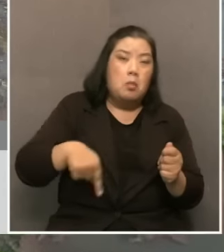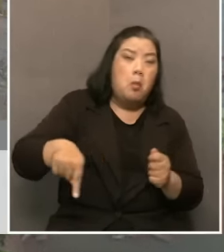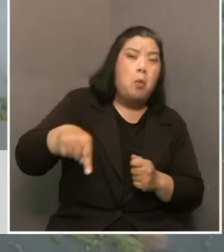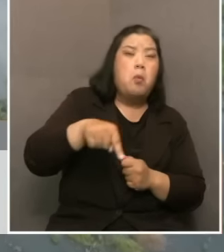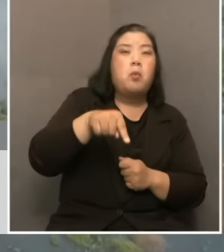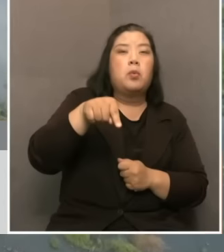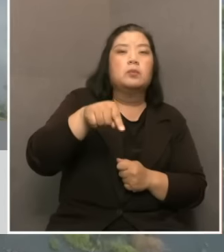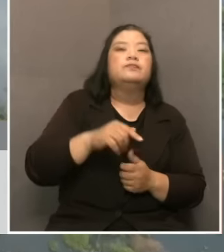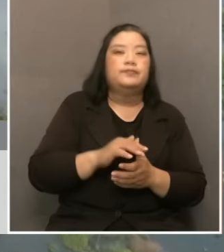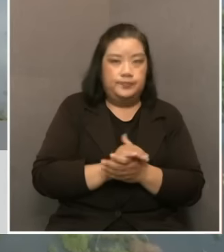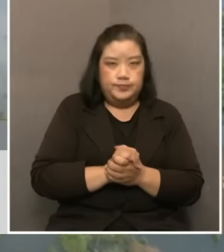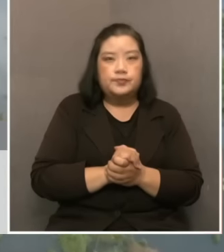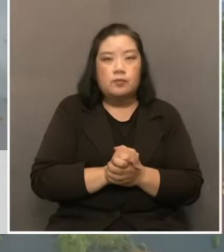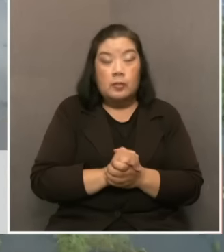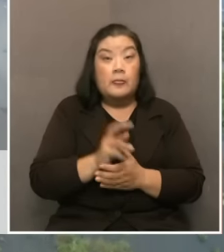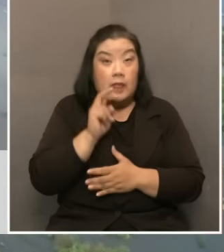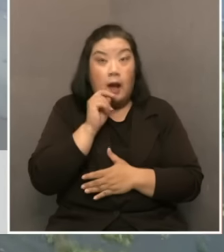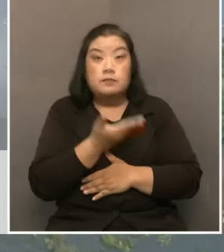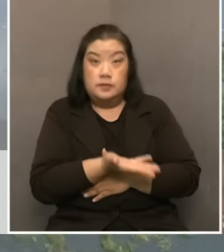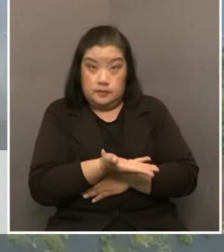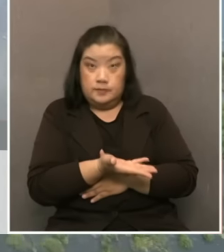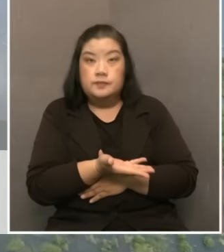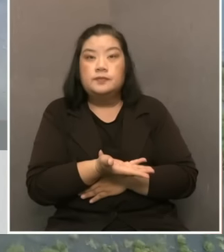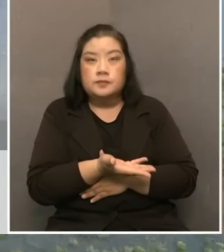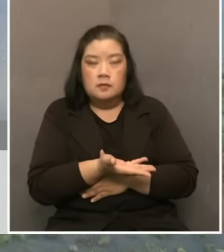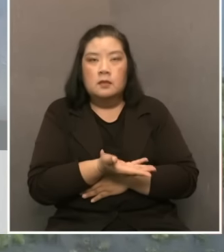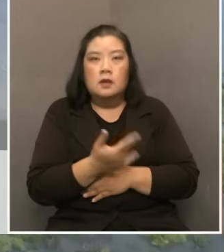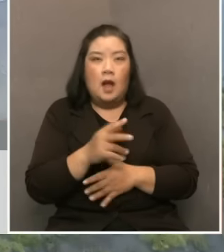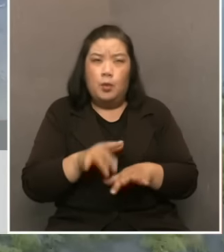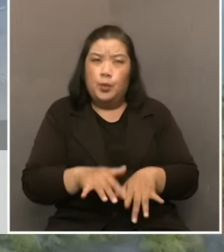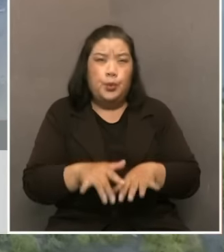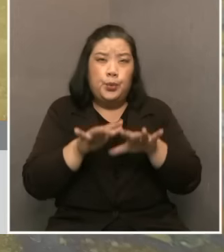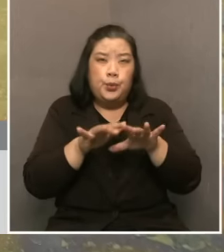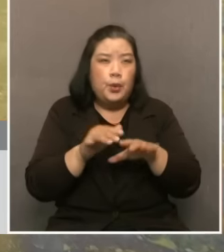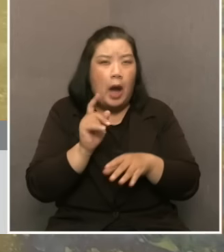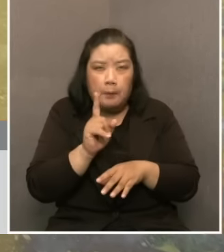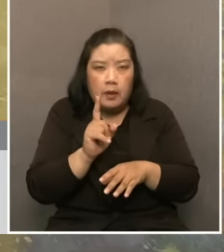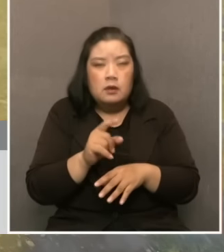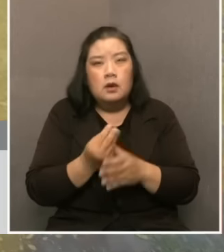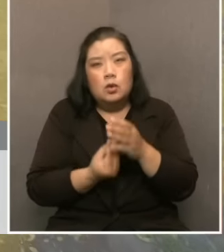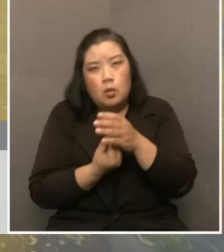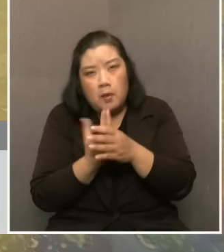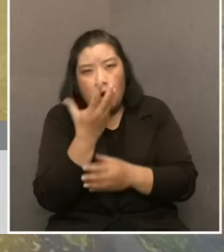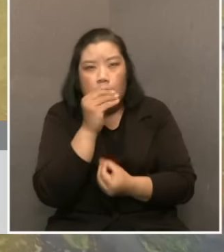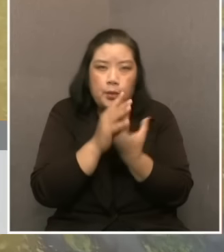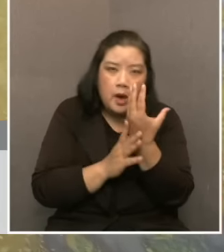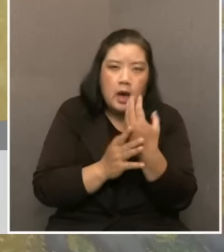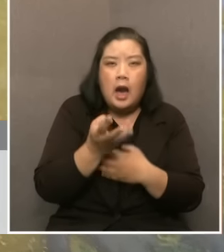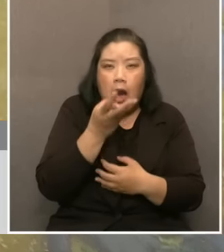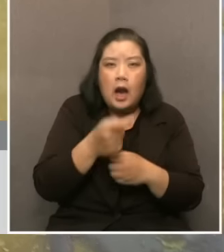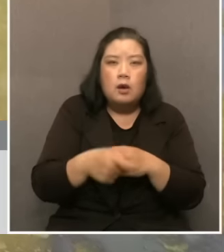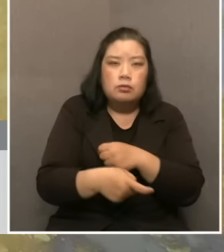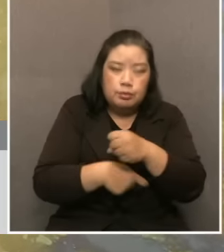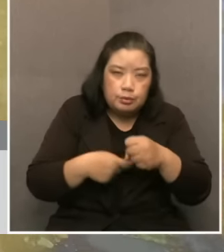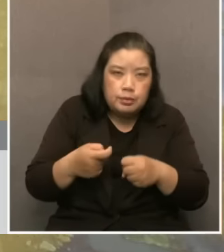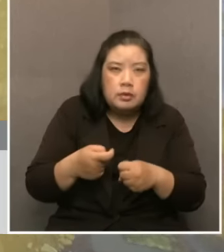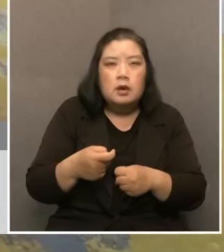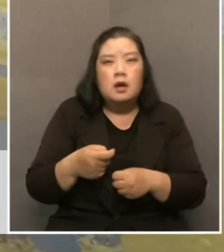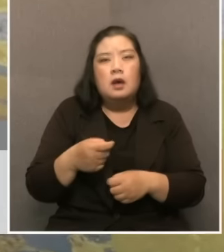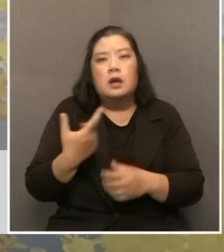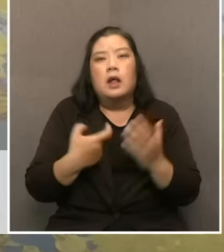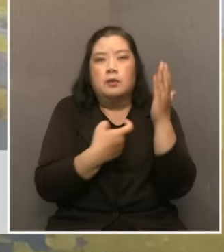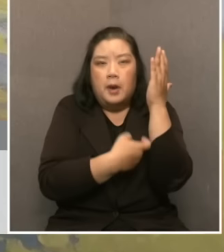เลยนอกจากนี้ปริมาณน้ำจำนวนมากอย่างที่เห็นนี้นะครับก็เอ่อท่วมพื้นที่การเกษตรทั้งนาข้าวสวนยางพาราสวนปา